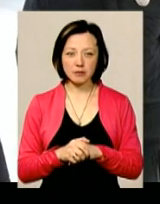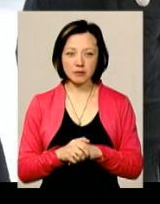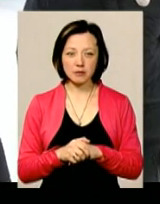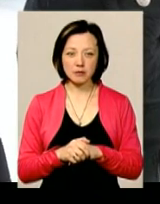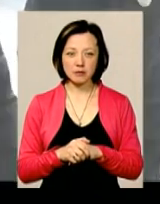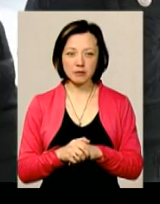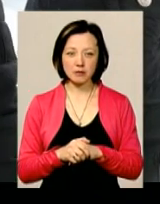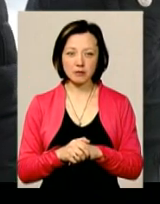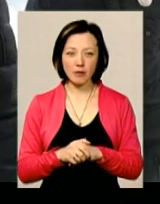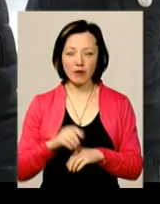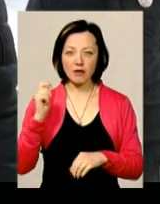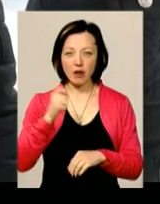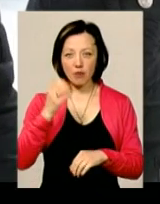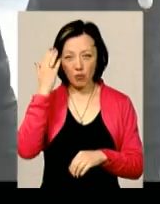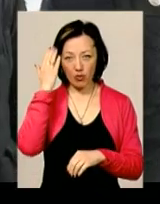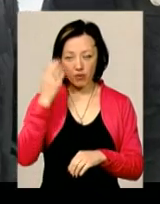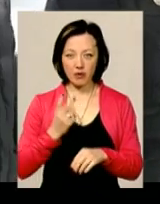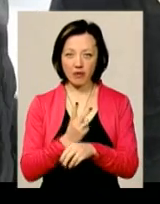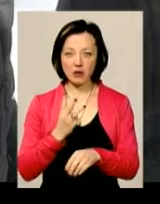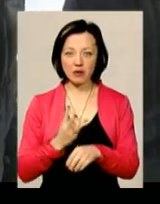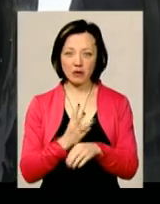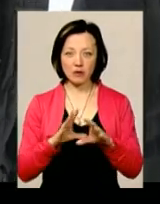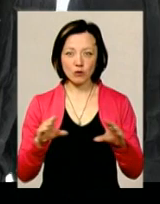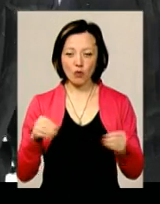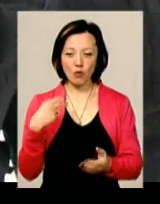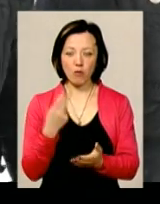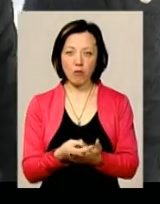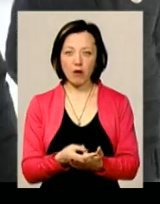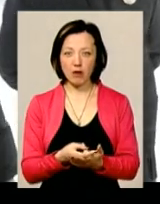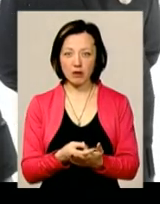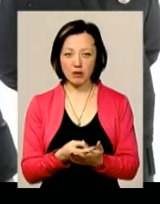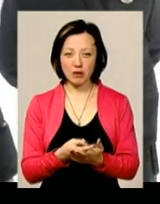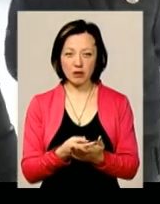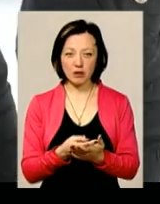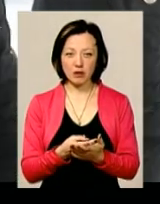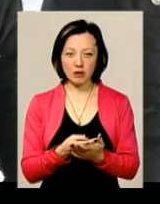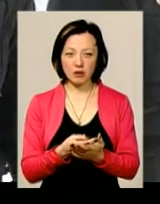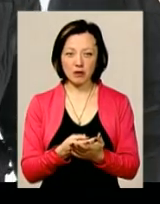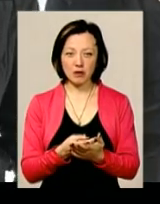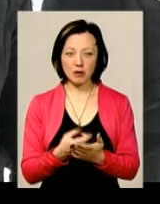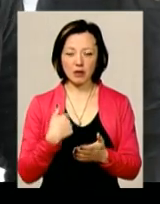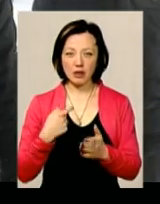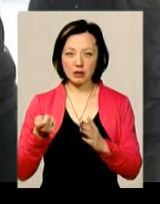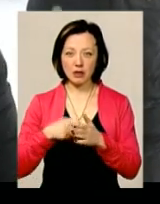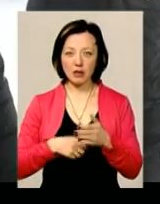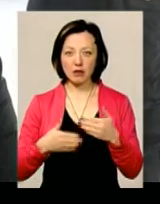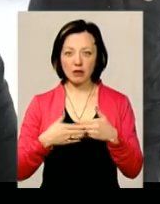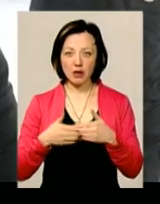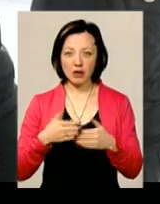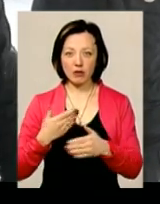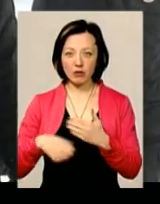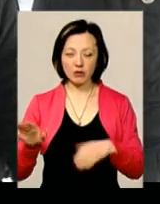скучав. Десь 2-3 рази. Все, вона упала на коліні. Я закрив двері і почав